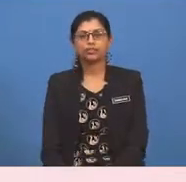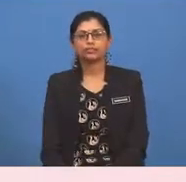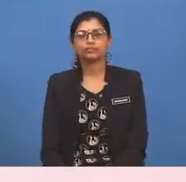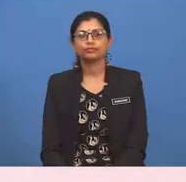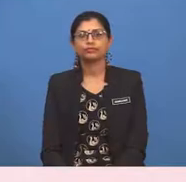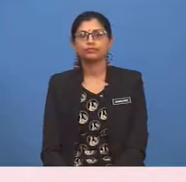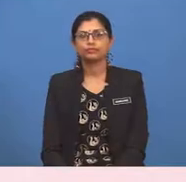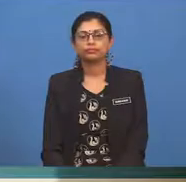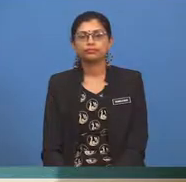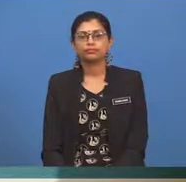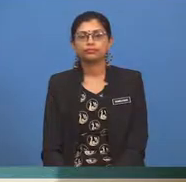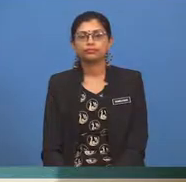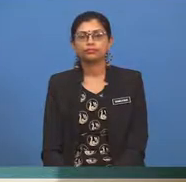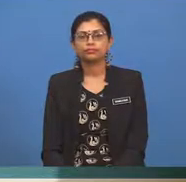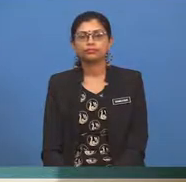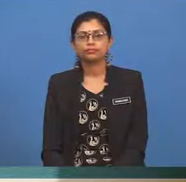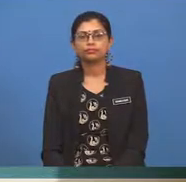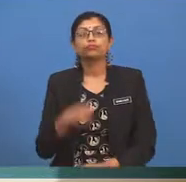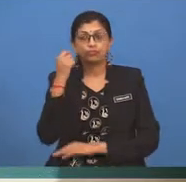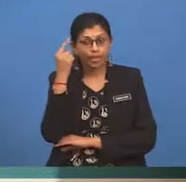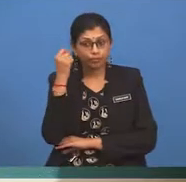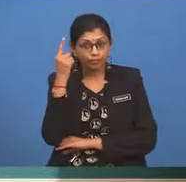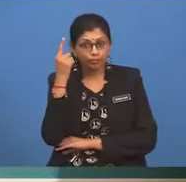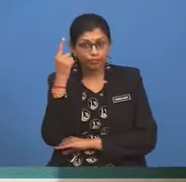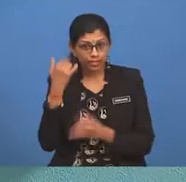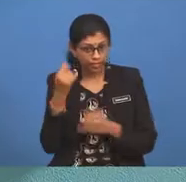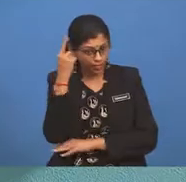150%. Fahamkan murid-murid?